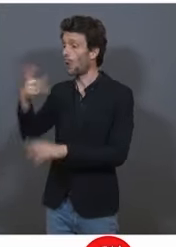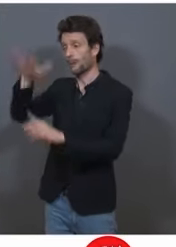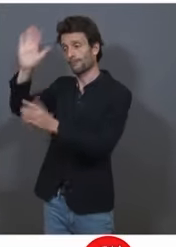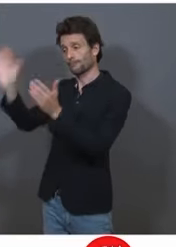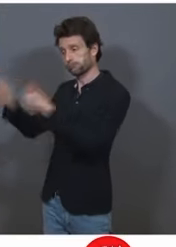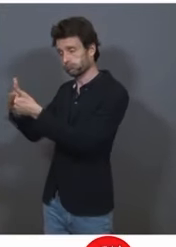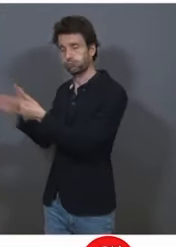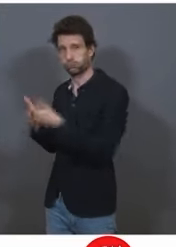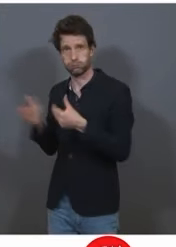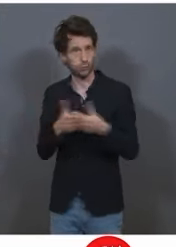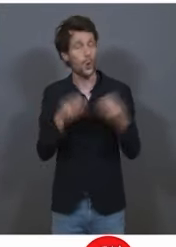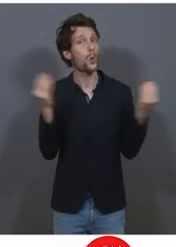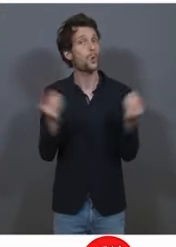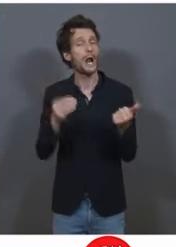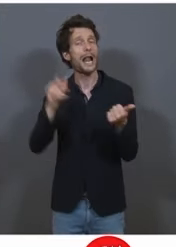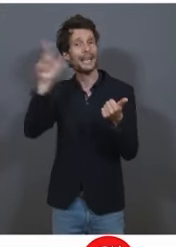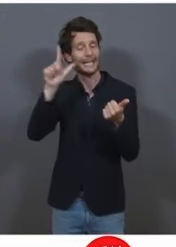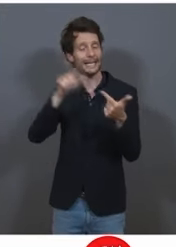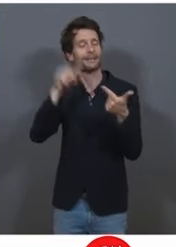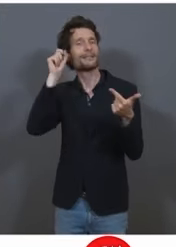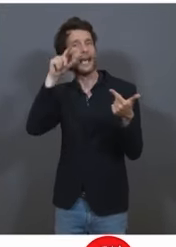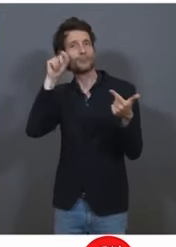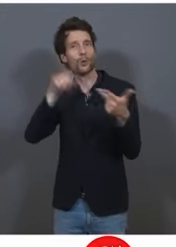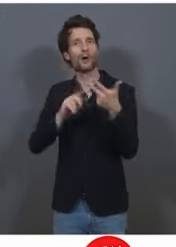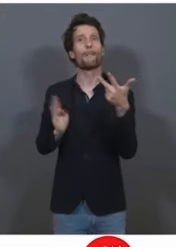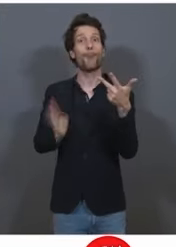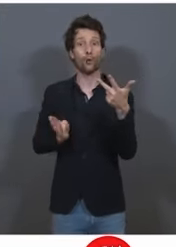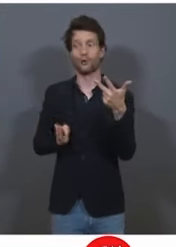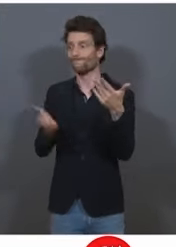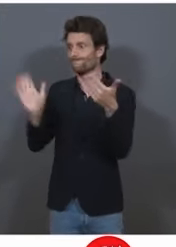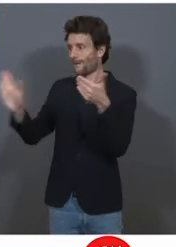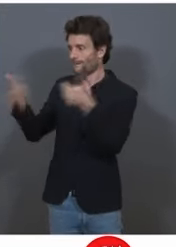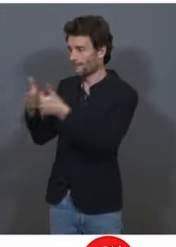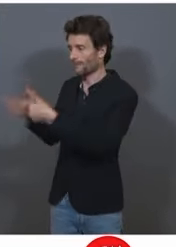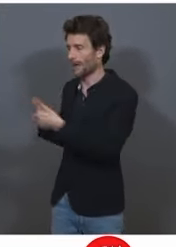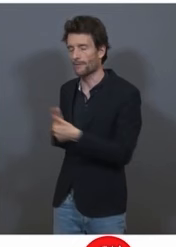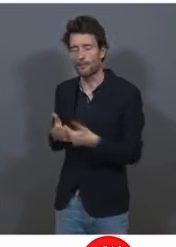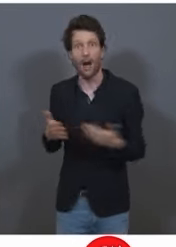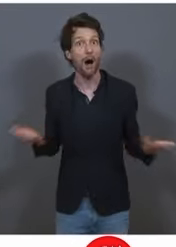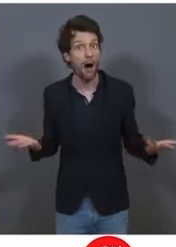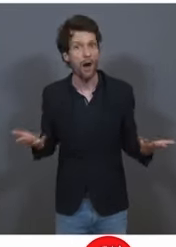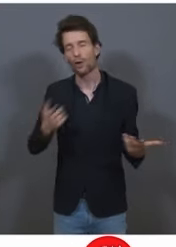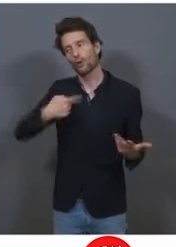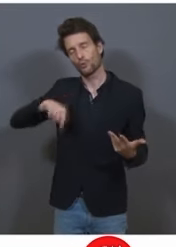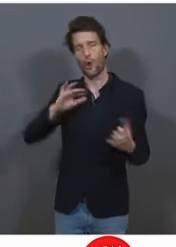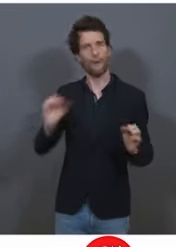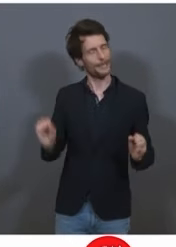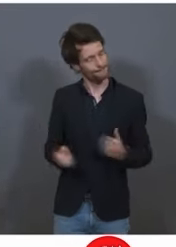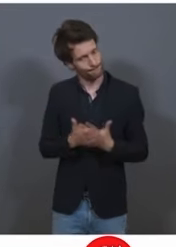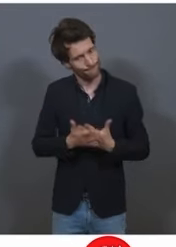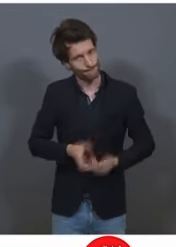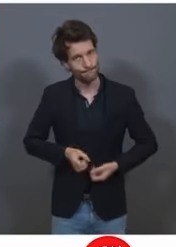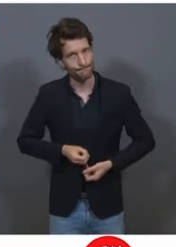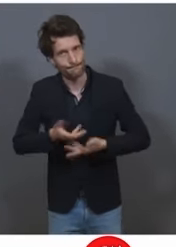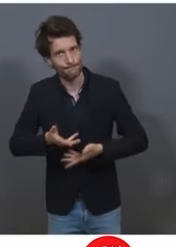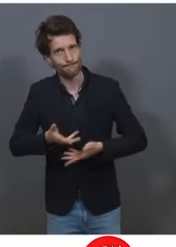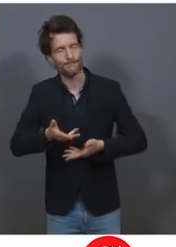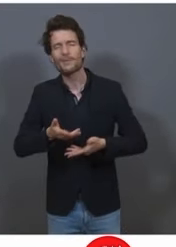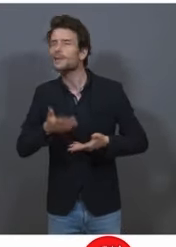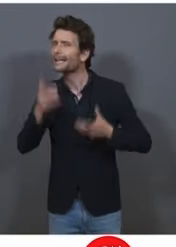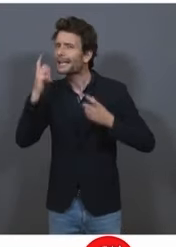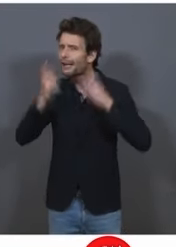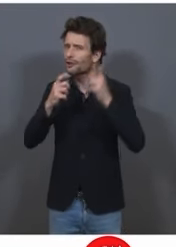Bordeaux. À l'occasion de cette délibération, nous tenions à réagir fortement et amorcer ensemble